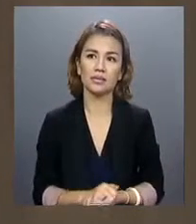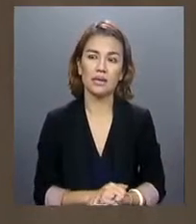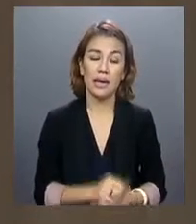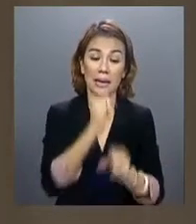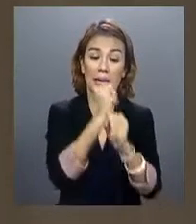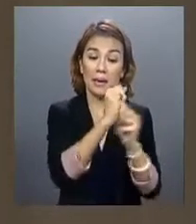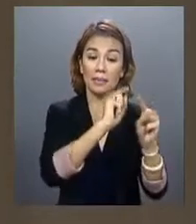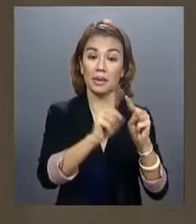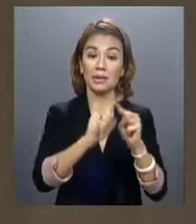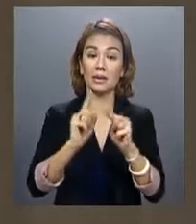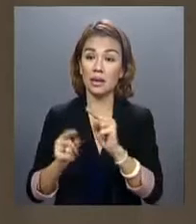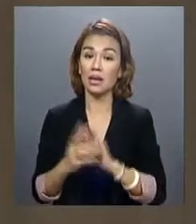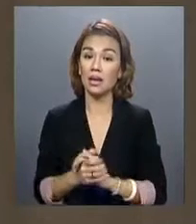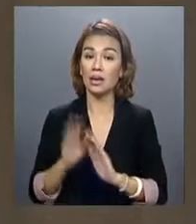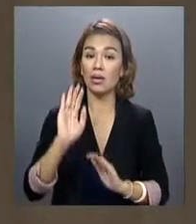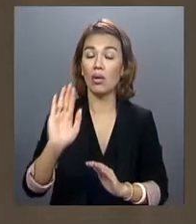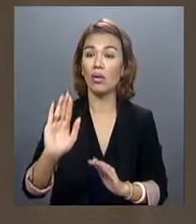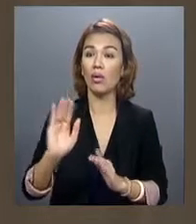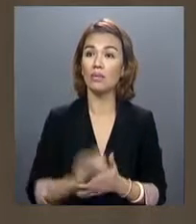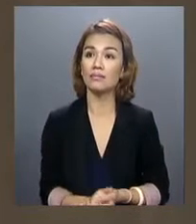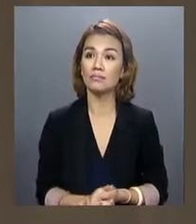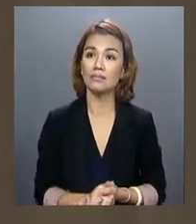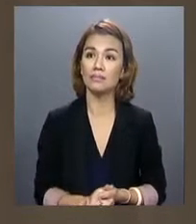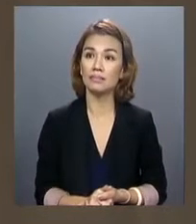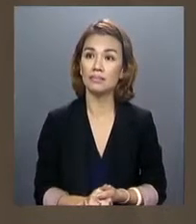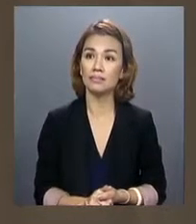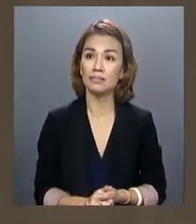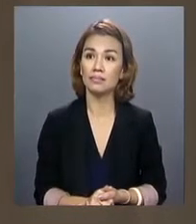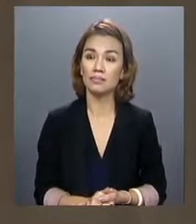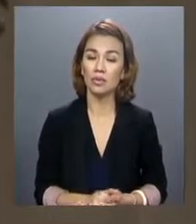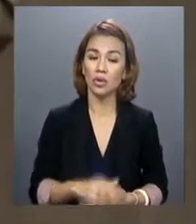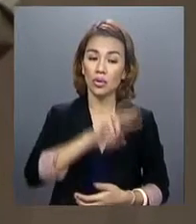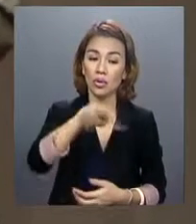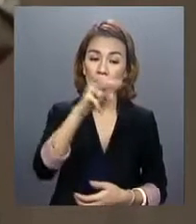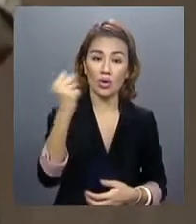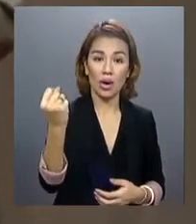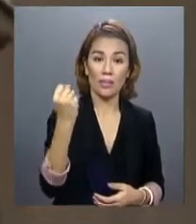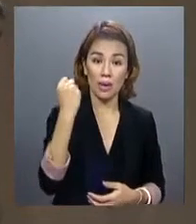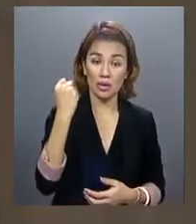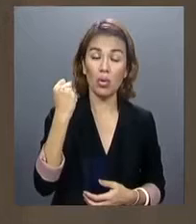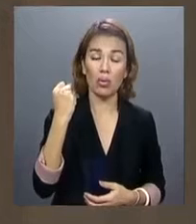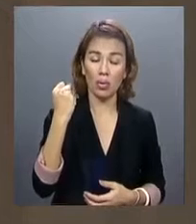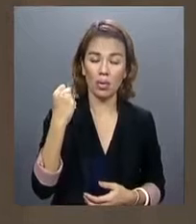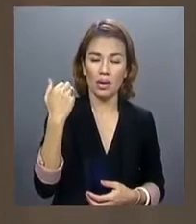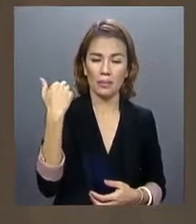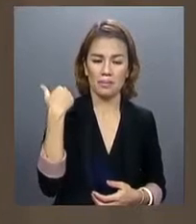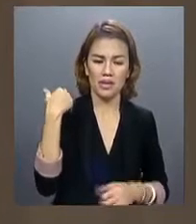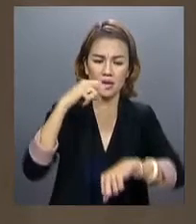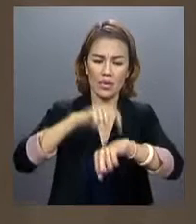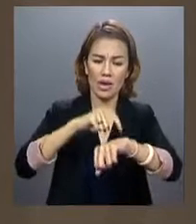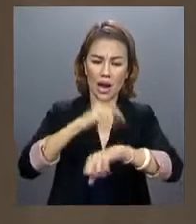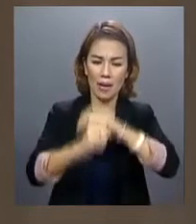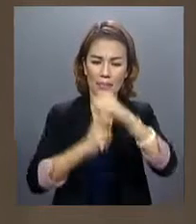การของด้านงานด้านความมั่นคงเท่าที่ผ่านมานั้นเป็นพวกระยะเวลา2ปี